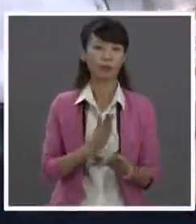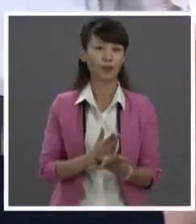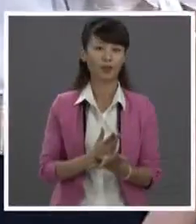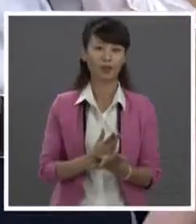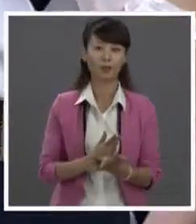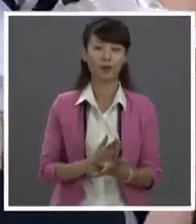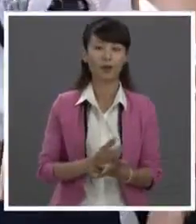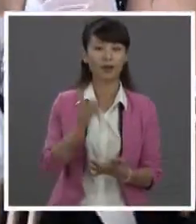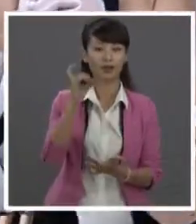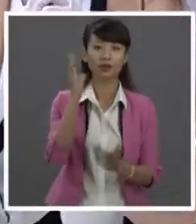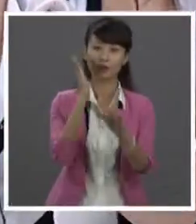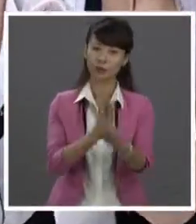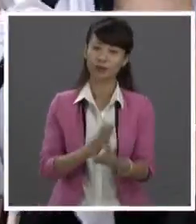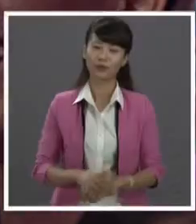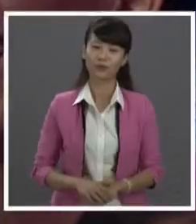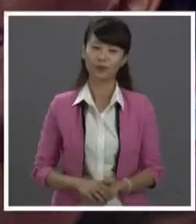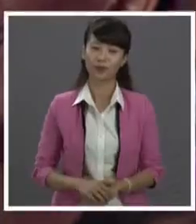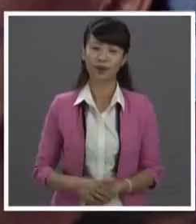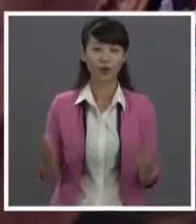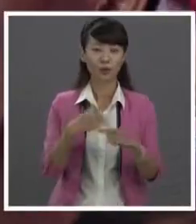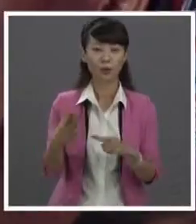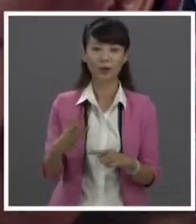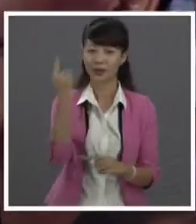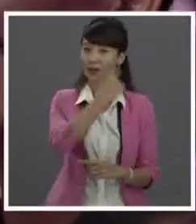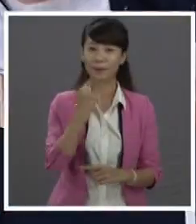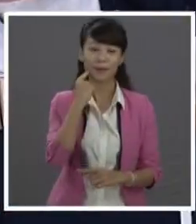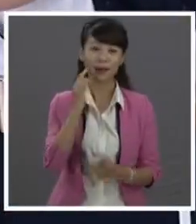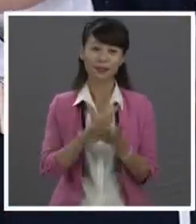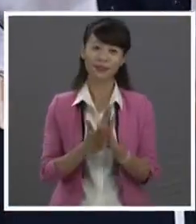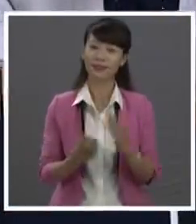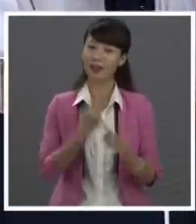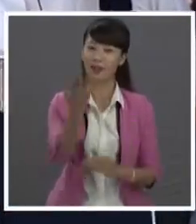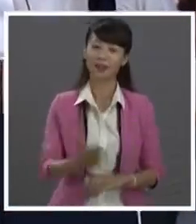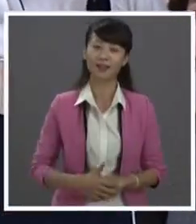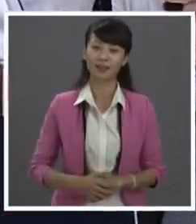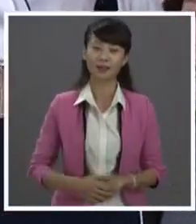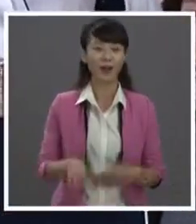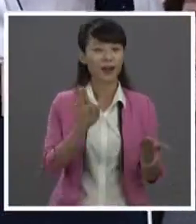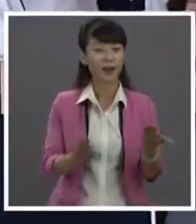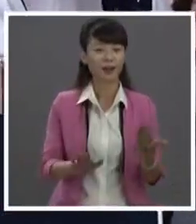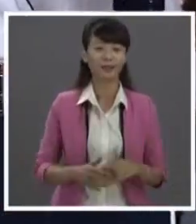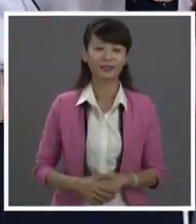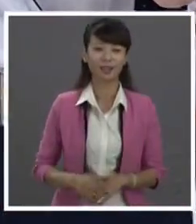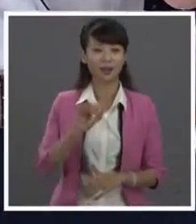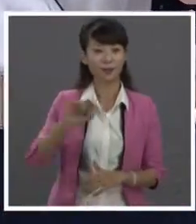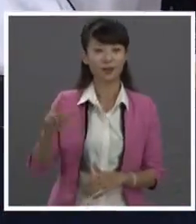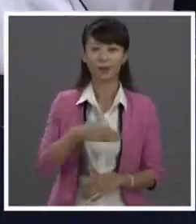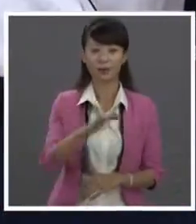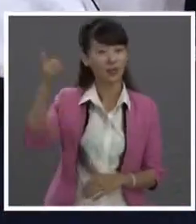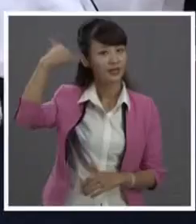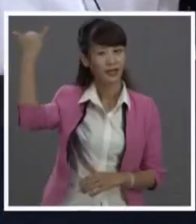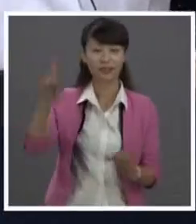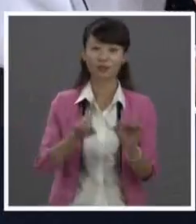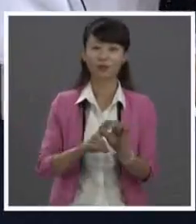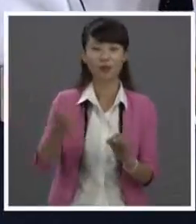亮，说哇，其实因为小孩子比我们想象中的要聪明的多，他们除了听不见和